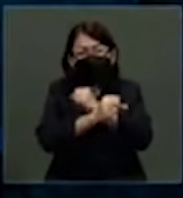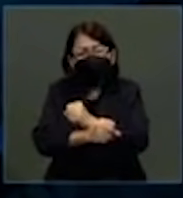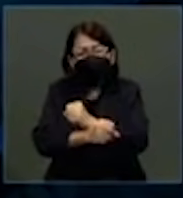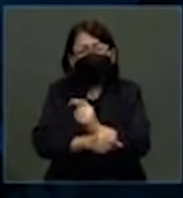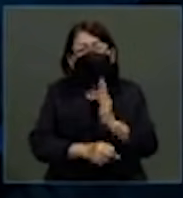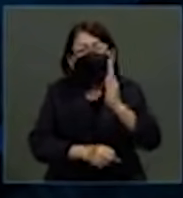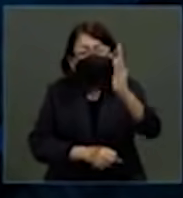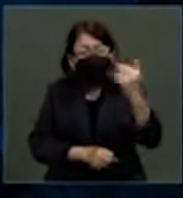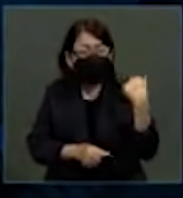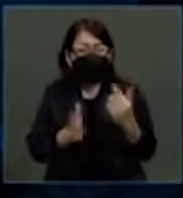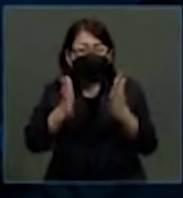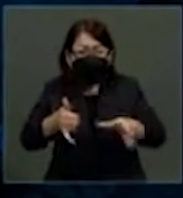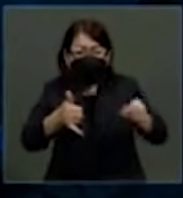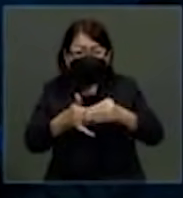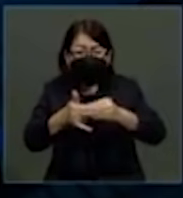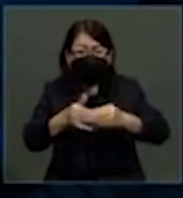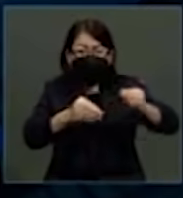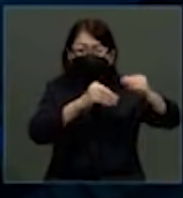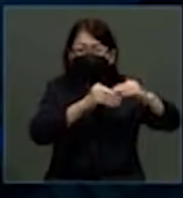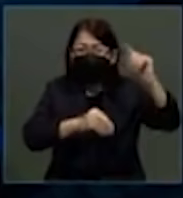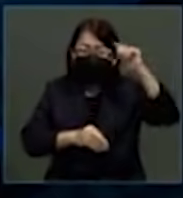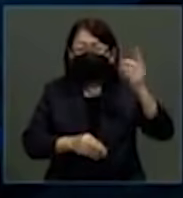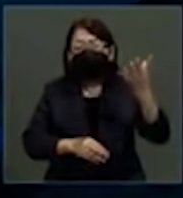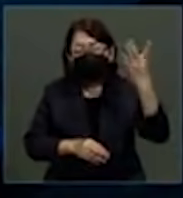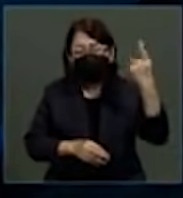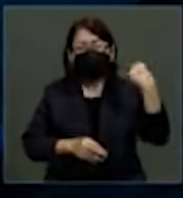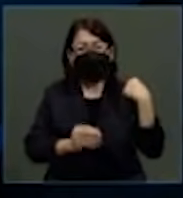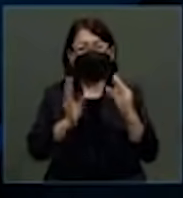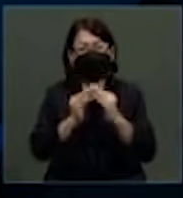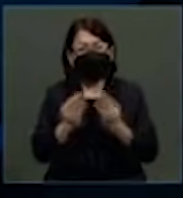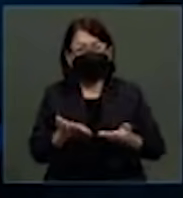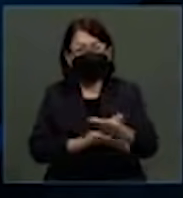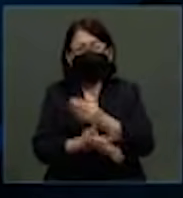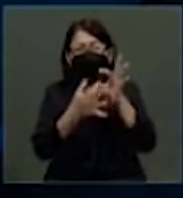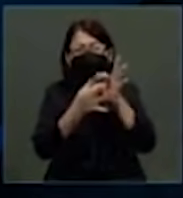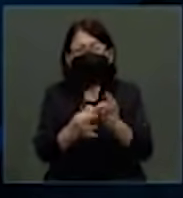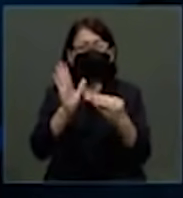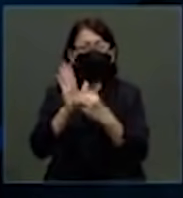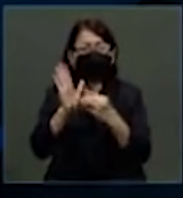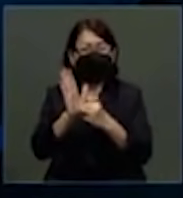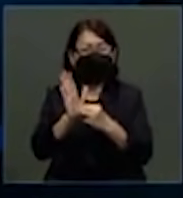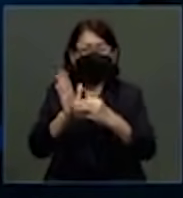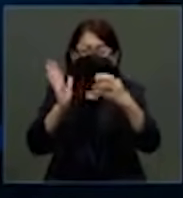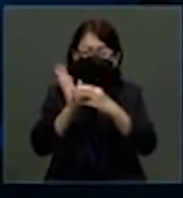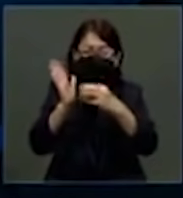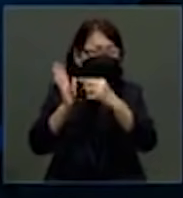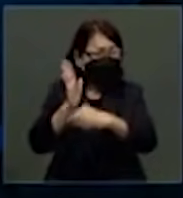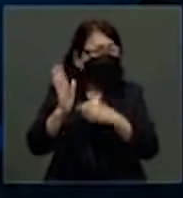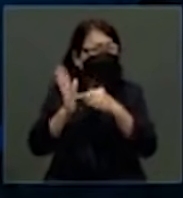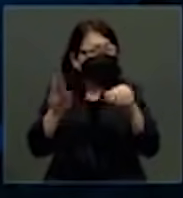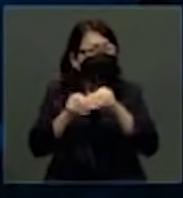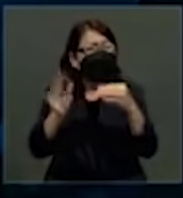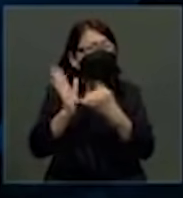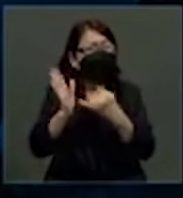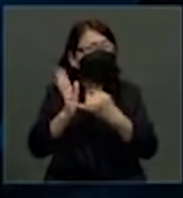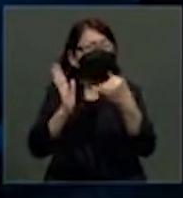การมาตรการป้องกันและรองรับผู้ติดเชื้อนะครับซึ่งอันนี้ในที่ประชุมเมื่อวานนี้นะครับก็ได้มีการ